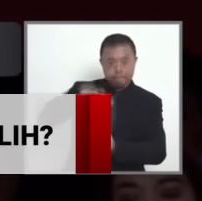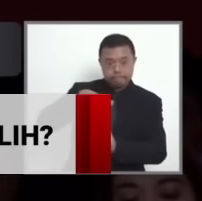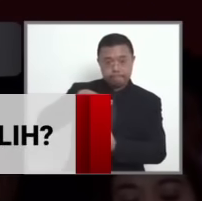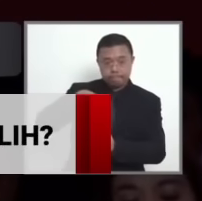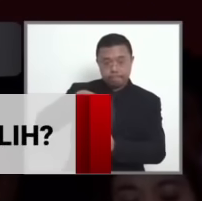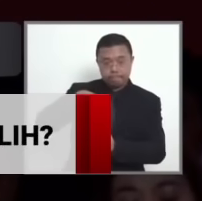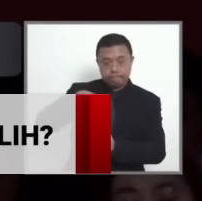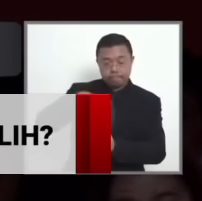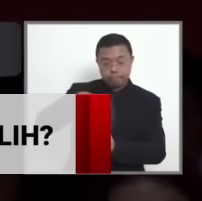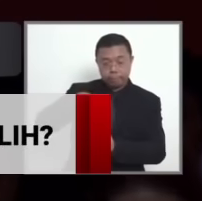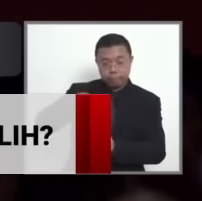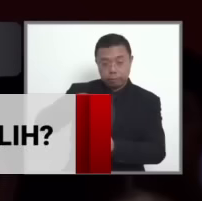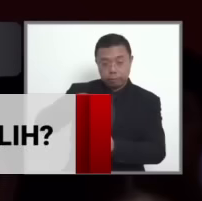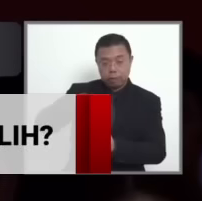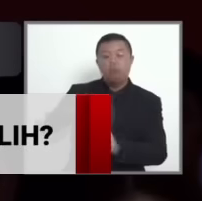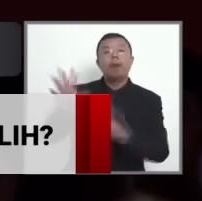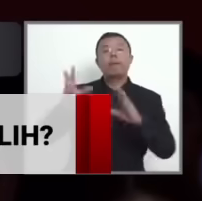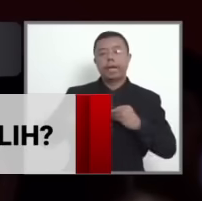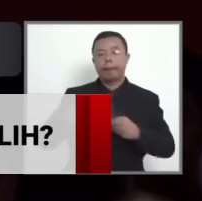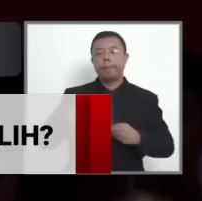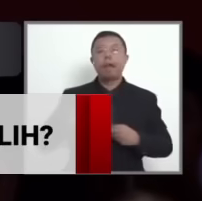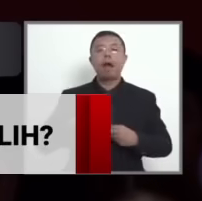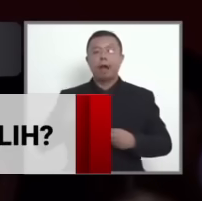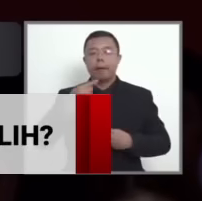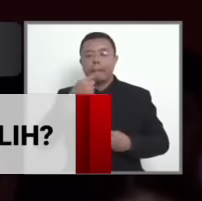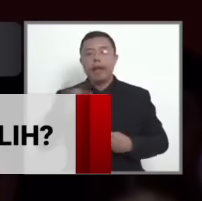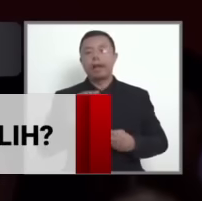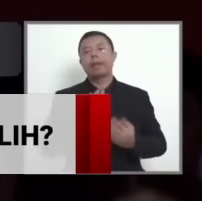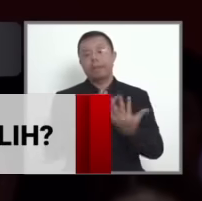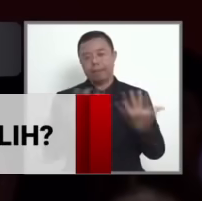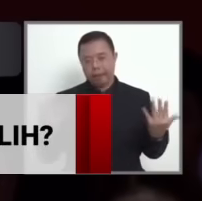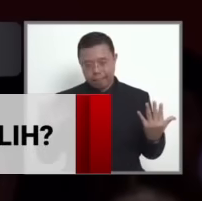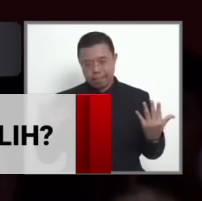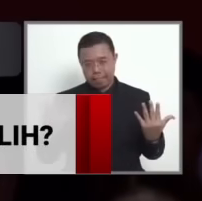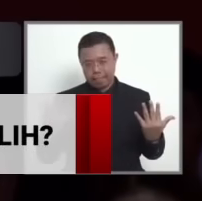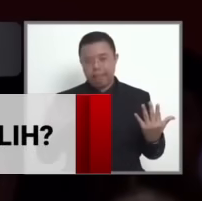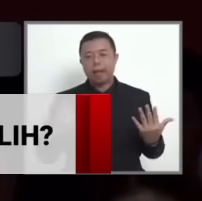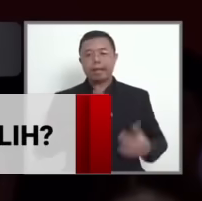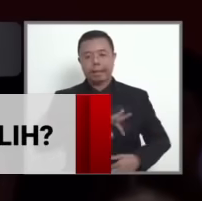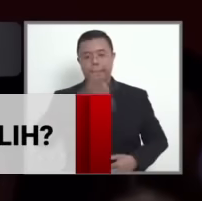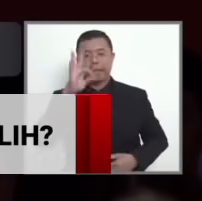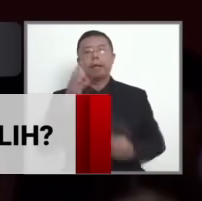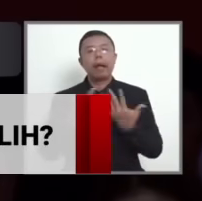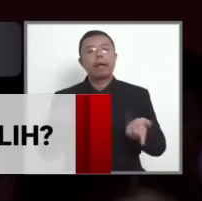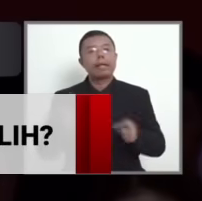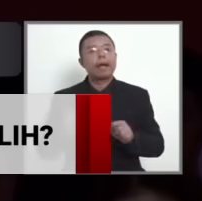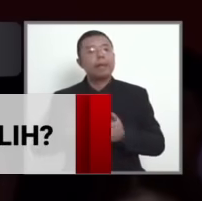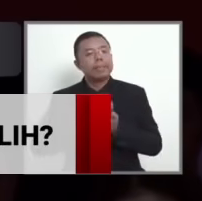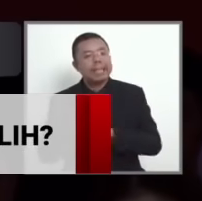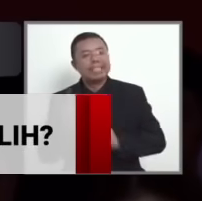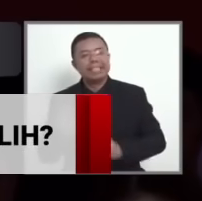Yang Maha Esa, menerima mandat dari rakyat, kita akan jadi pemimpin